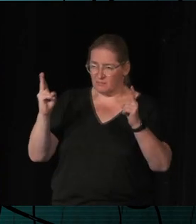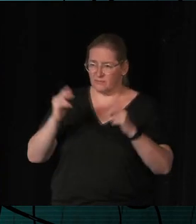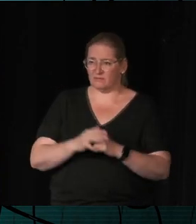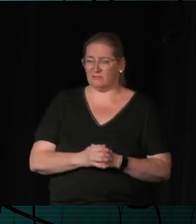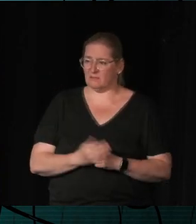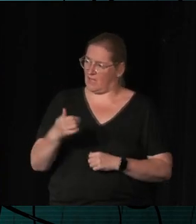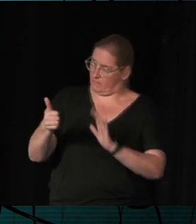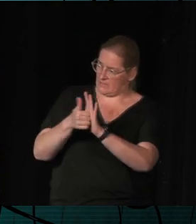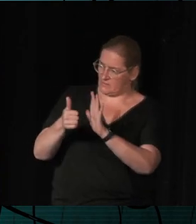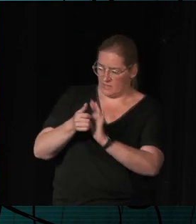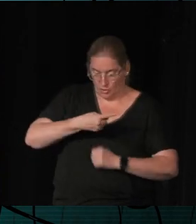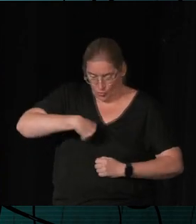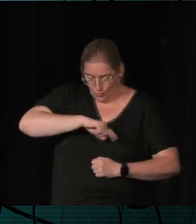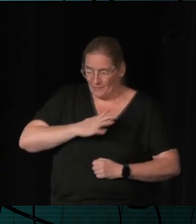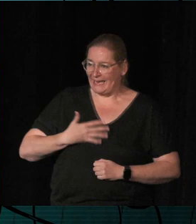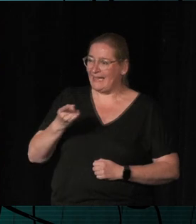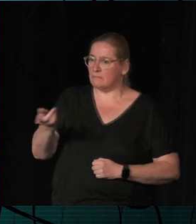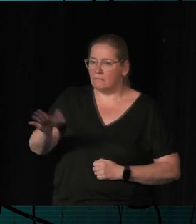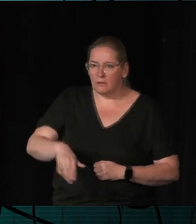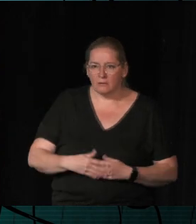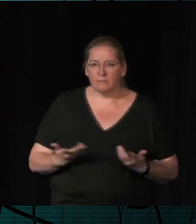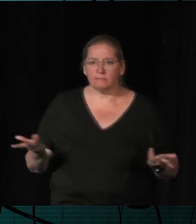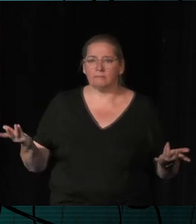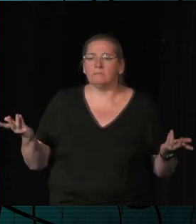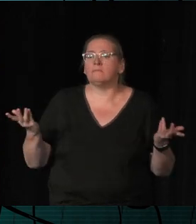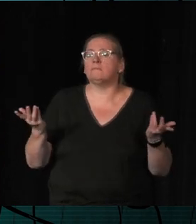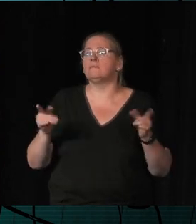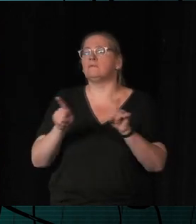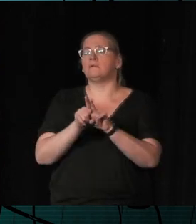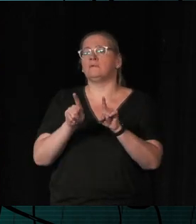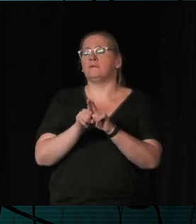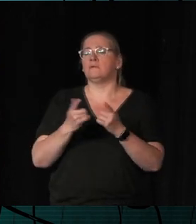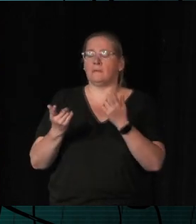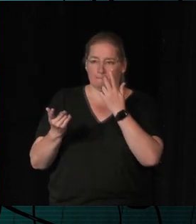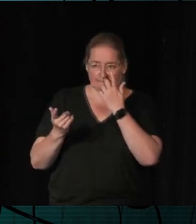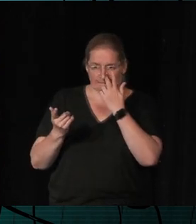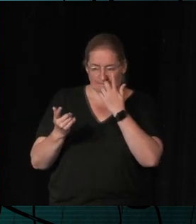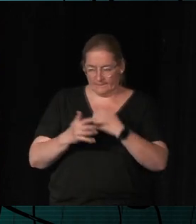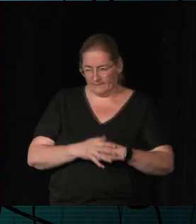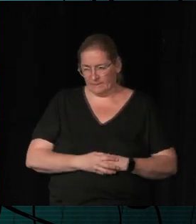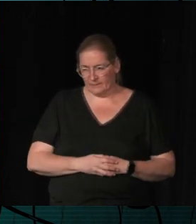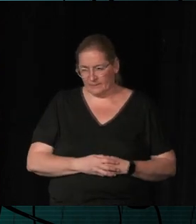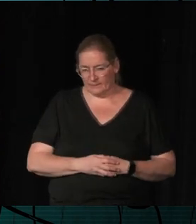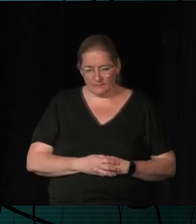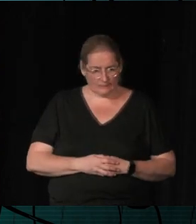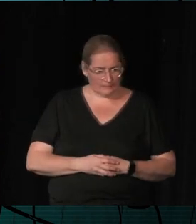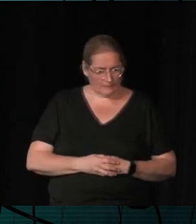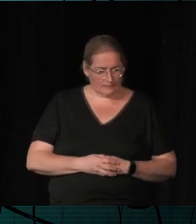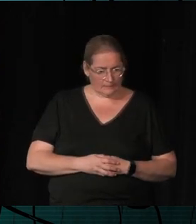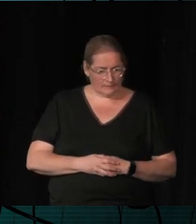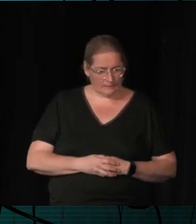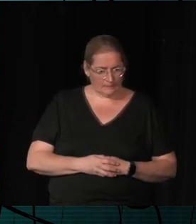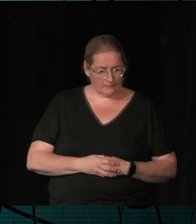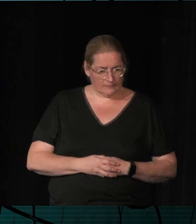la mort d'un personnage apprécié des joueurs et la main, enfin je veux dire la personne en question. Enfin, mais pour le coup,